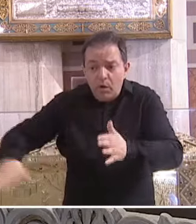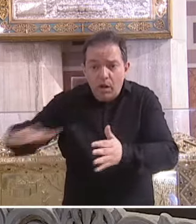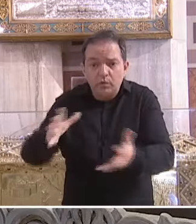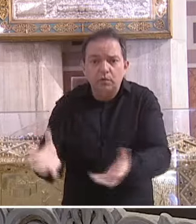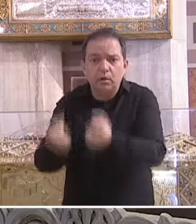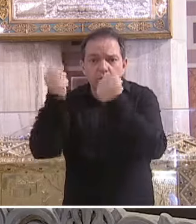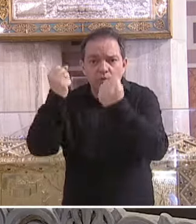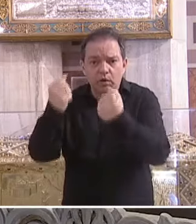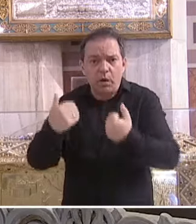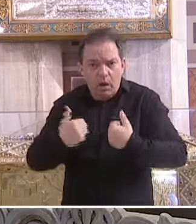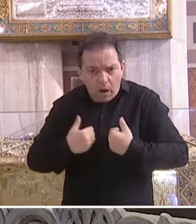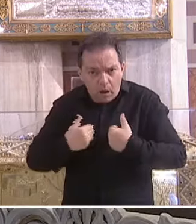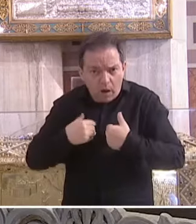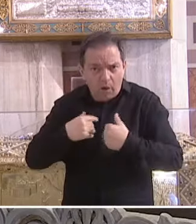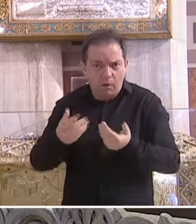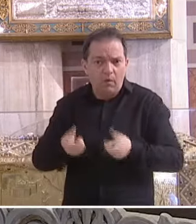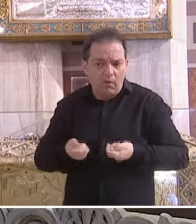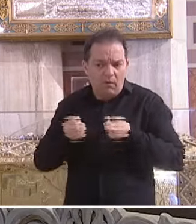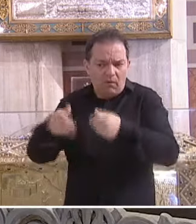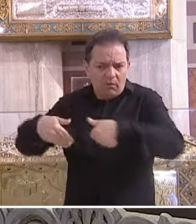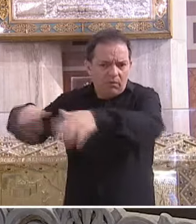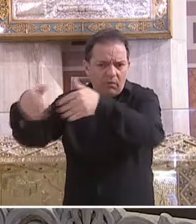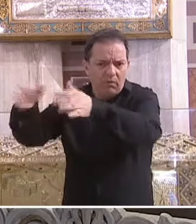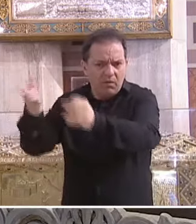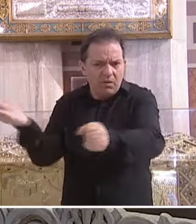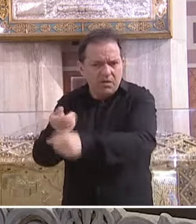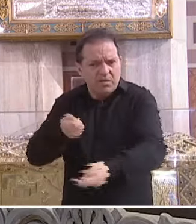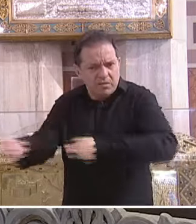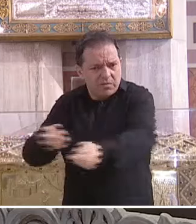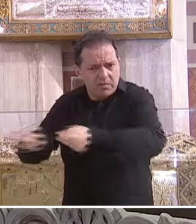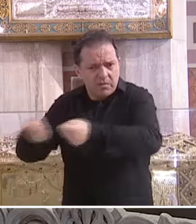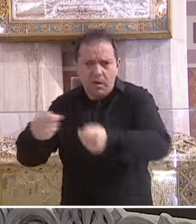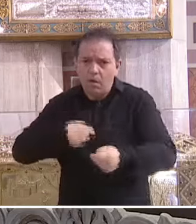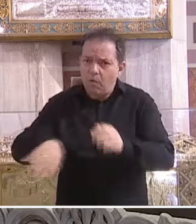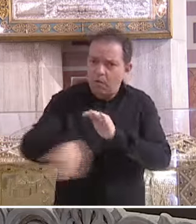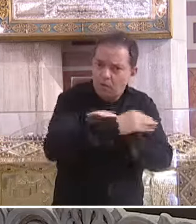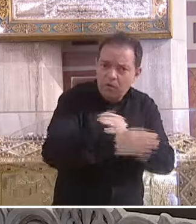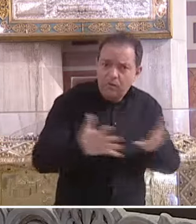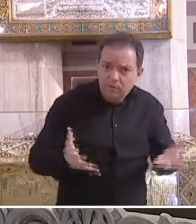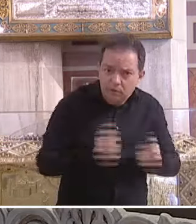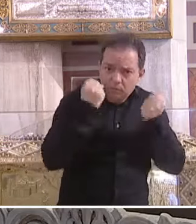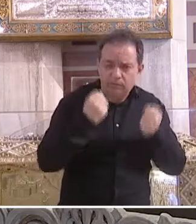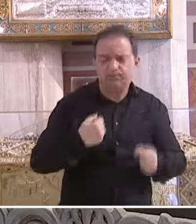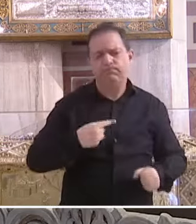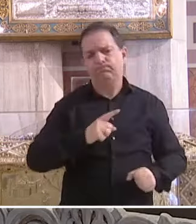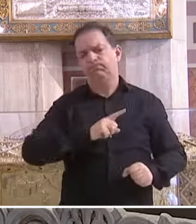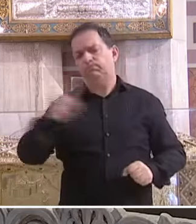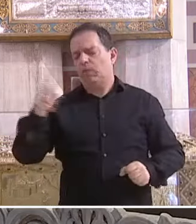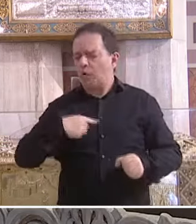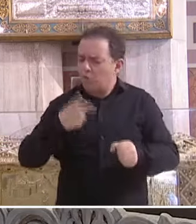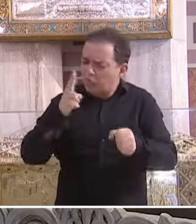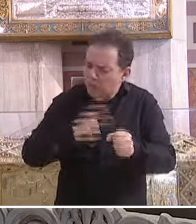μου και όχι για να τον παραδώσω στα ξύφη των γενιτσάρων. Ο θάνατός μου